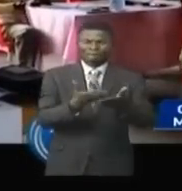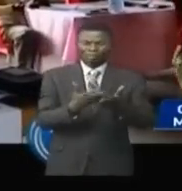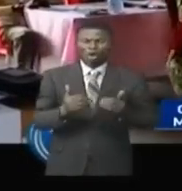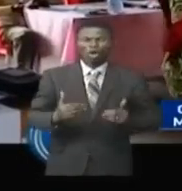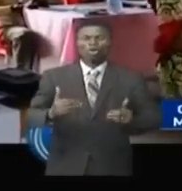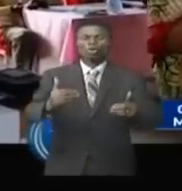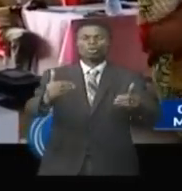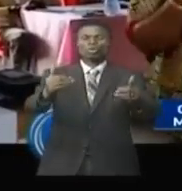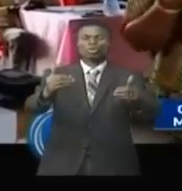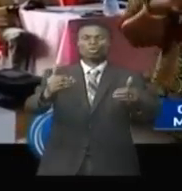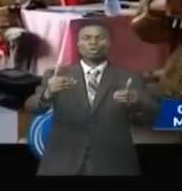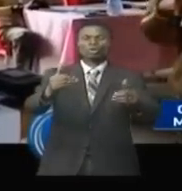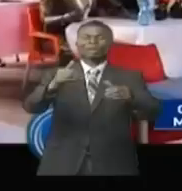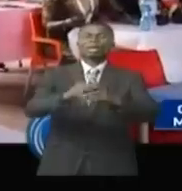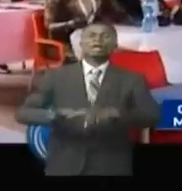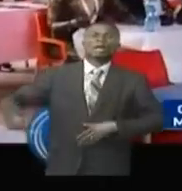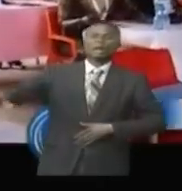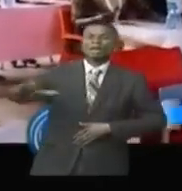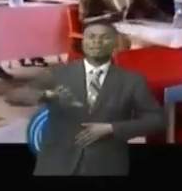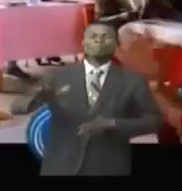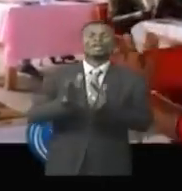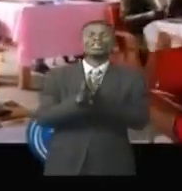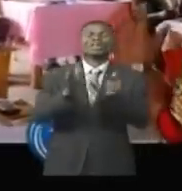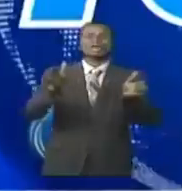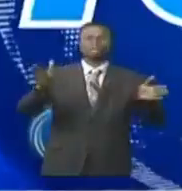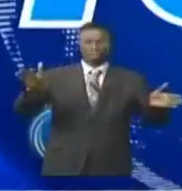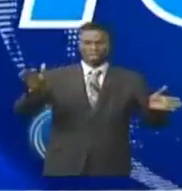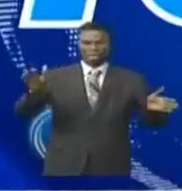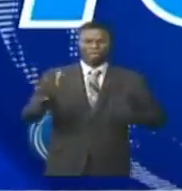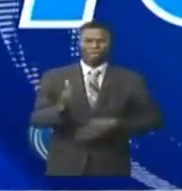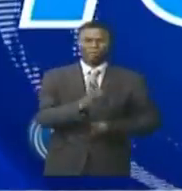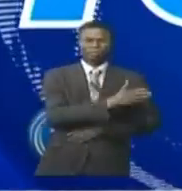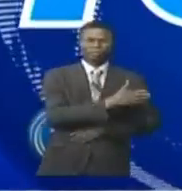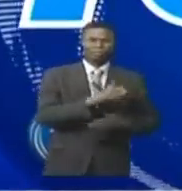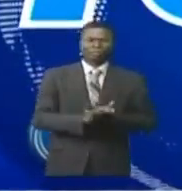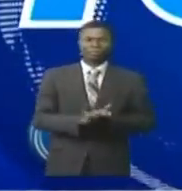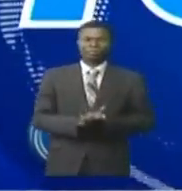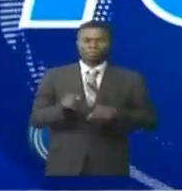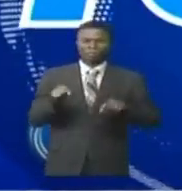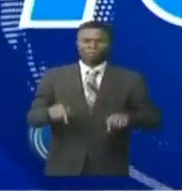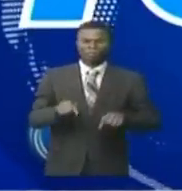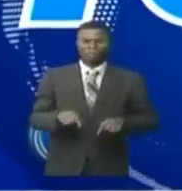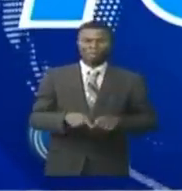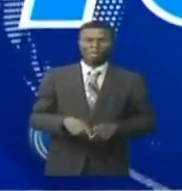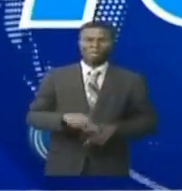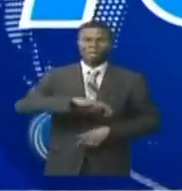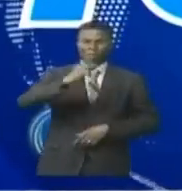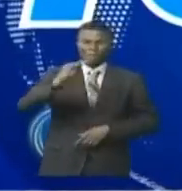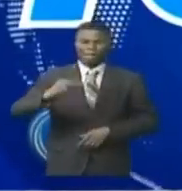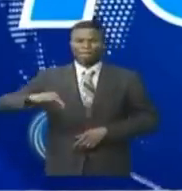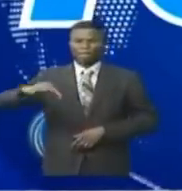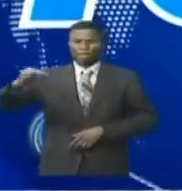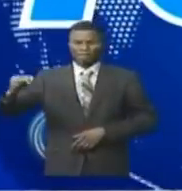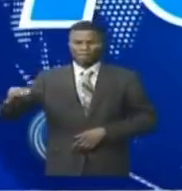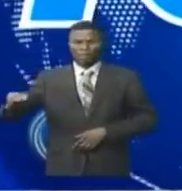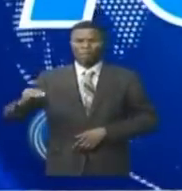poursuivre sur l'ensemble du territoire national. Direction Maniema, pour dire que les 100 ans